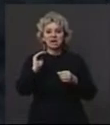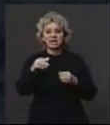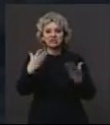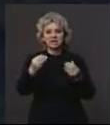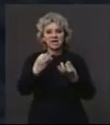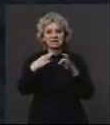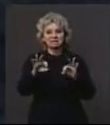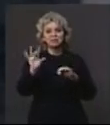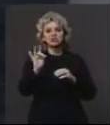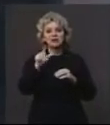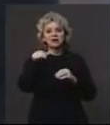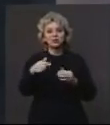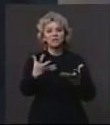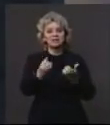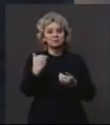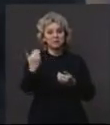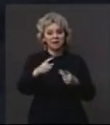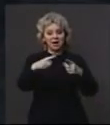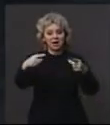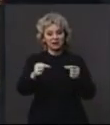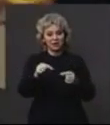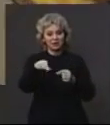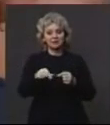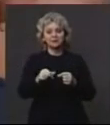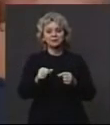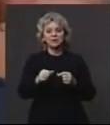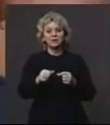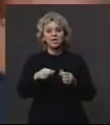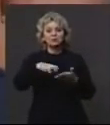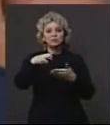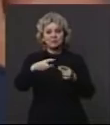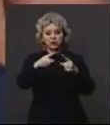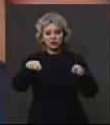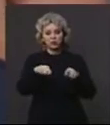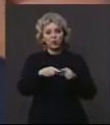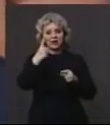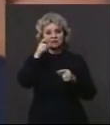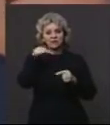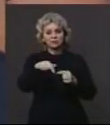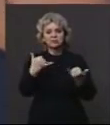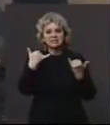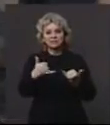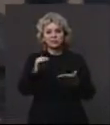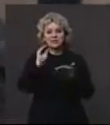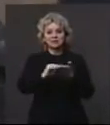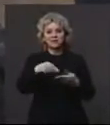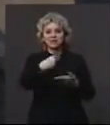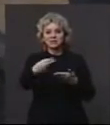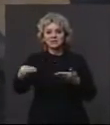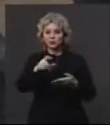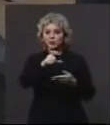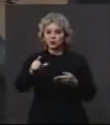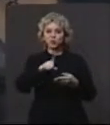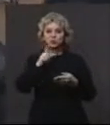день освобождения Ростова. Возьмите, пожалуйста, календарик. Спасибо. Письма-треугольники с информацией о сегодняшней дате раздают